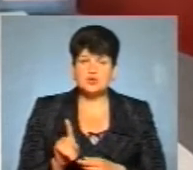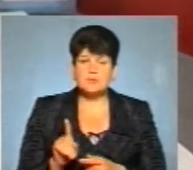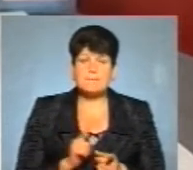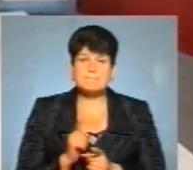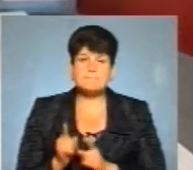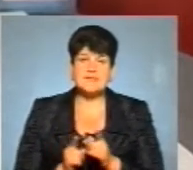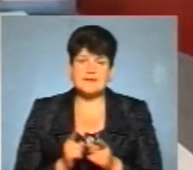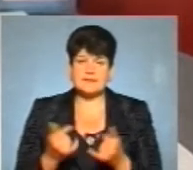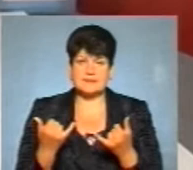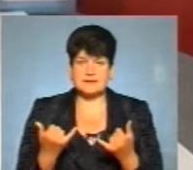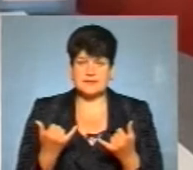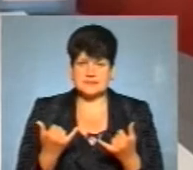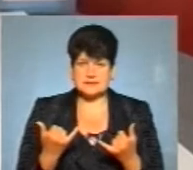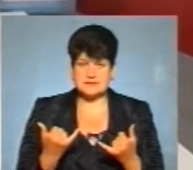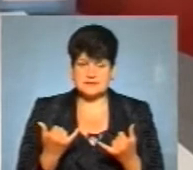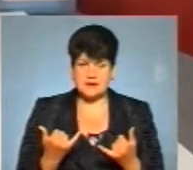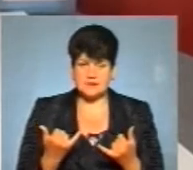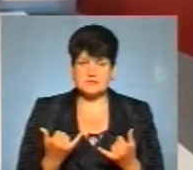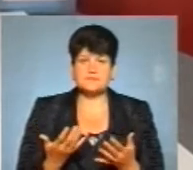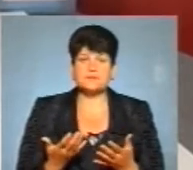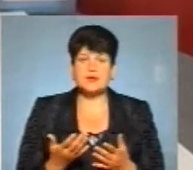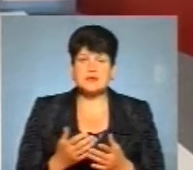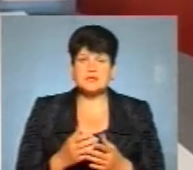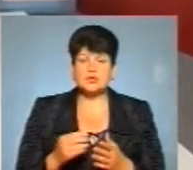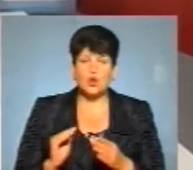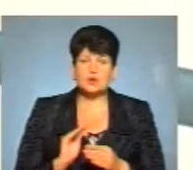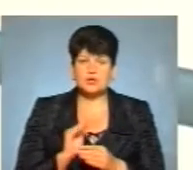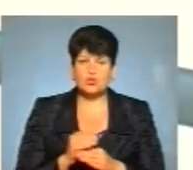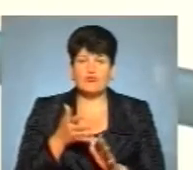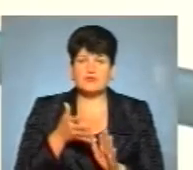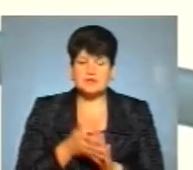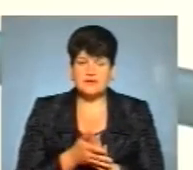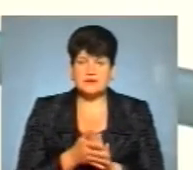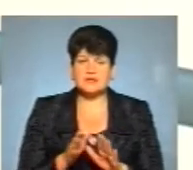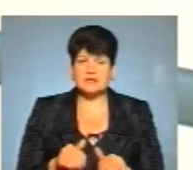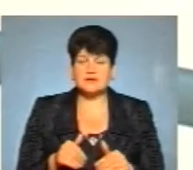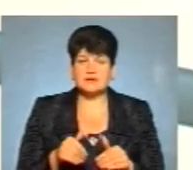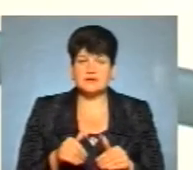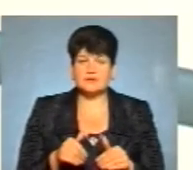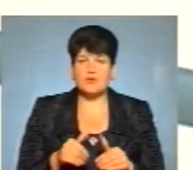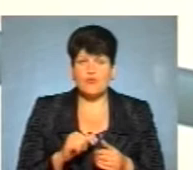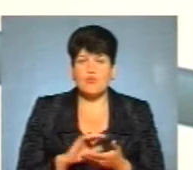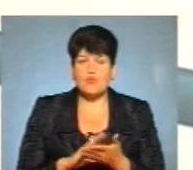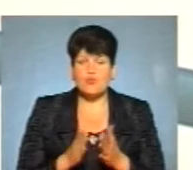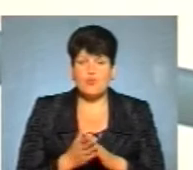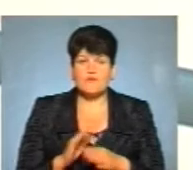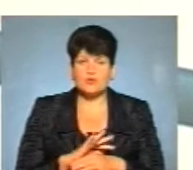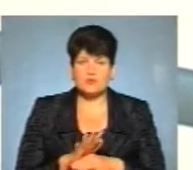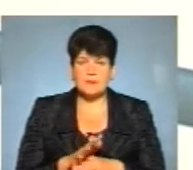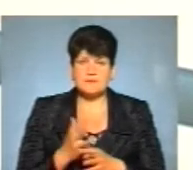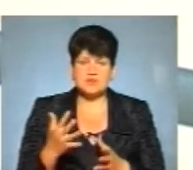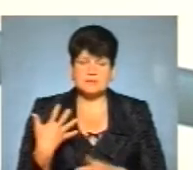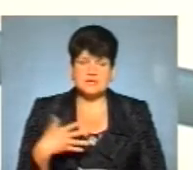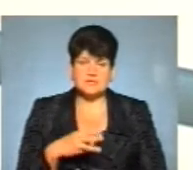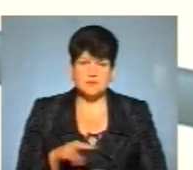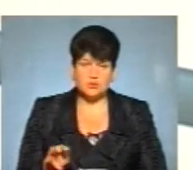міняти зараз коней на переправі, те, що називається, теж додаткові витрати, які виносять державі в умовах пандемії понад 50 мільйонів.